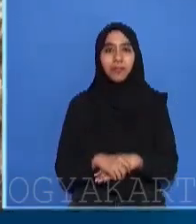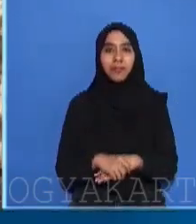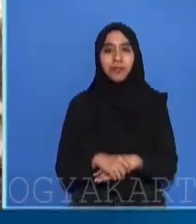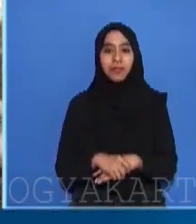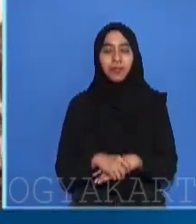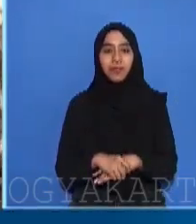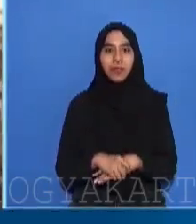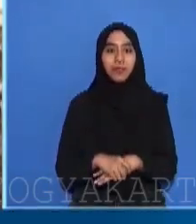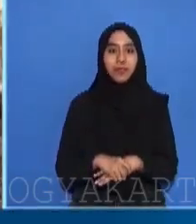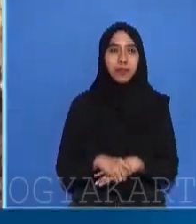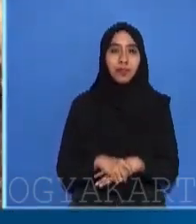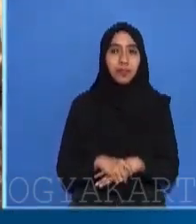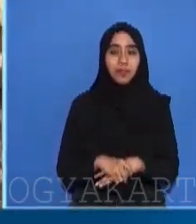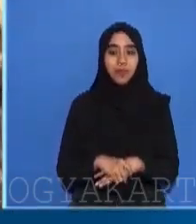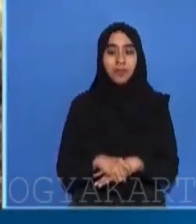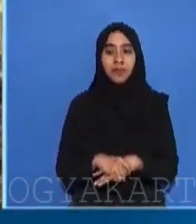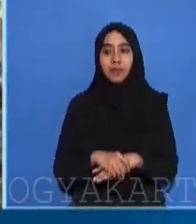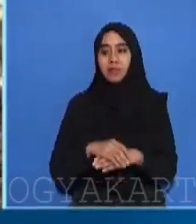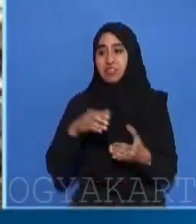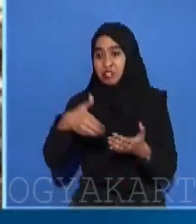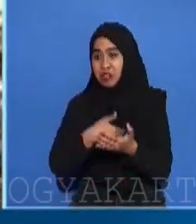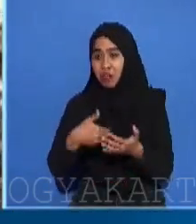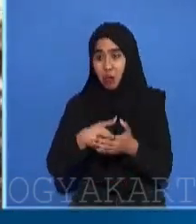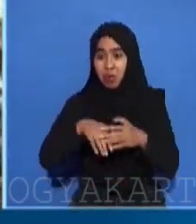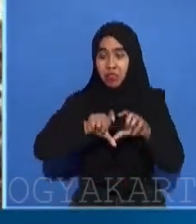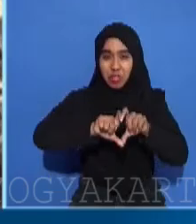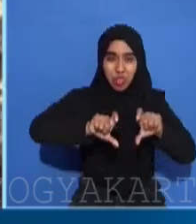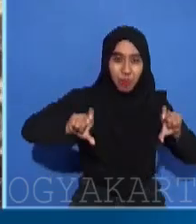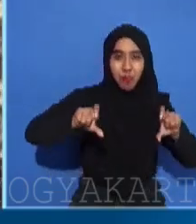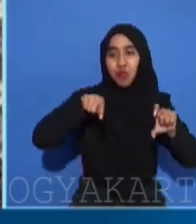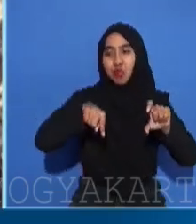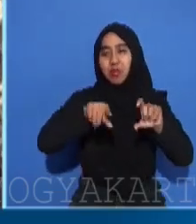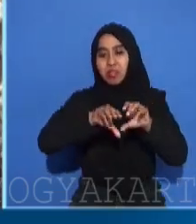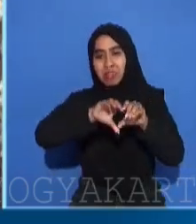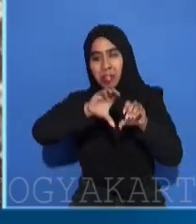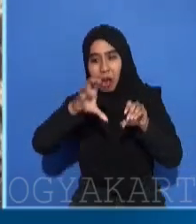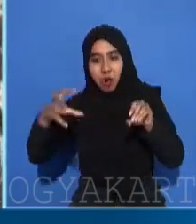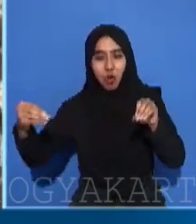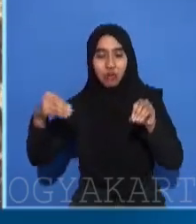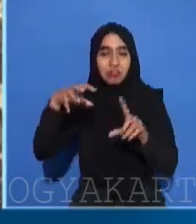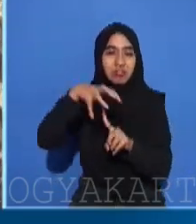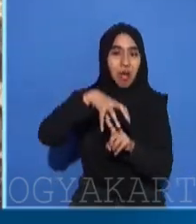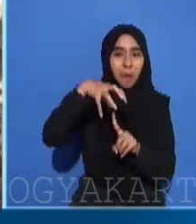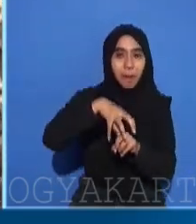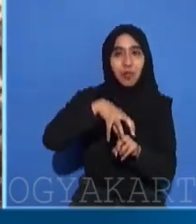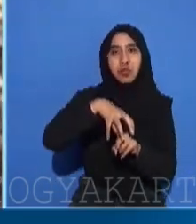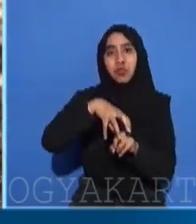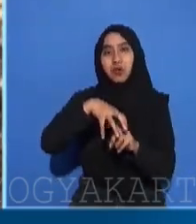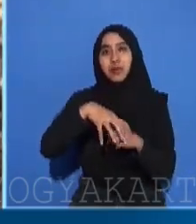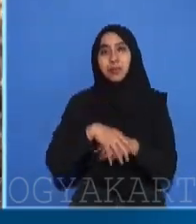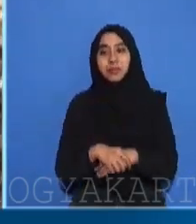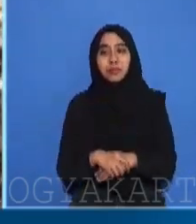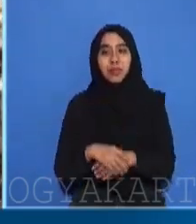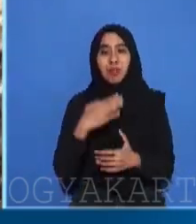sayurnya banyak ada timun Ada terong ada jamur juga ada yang paling